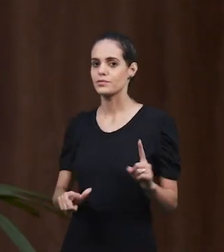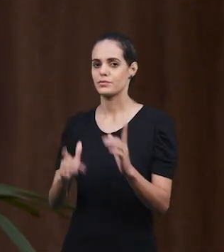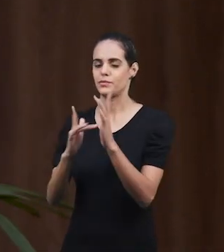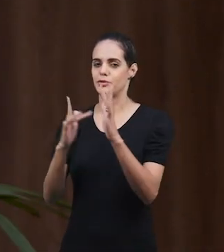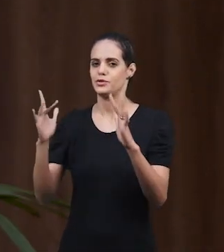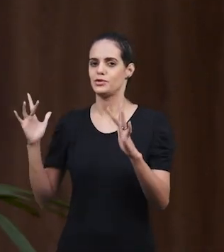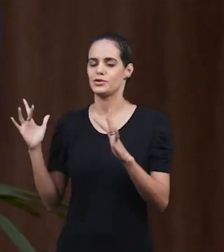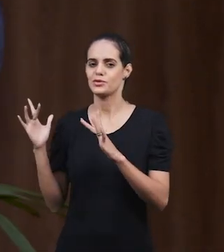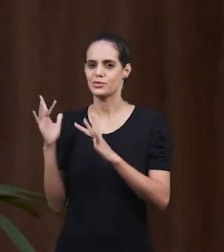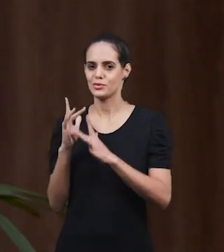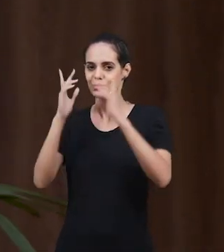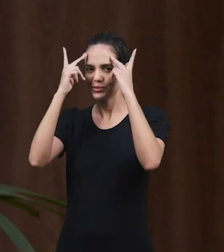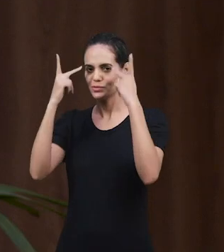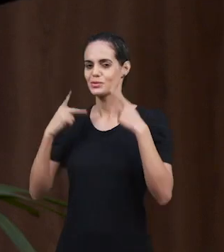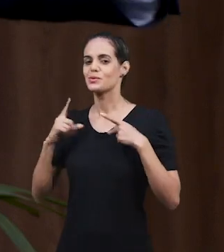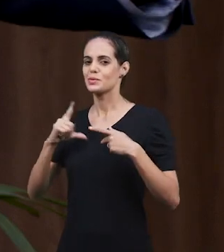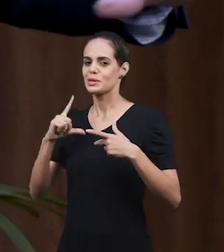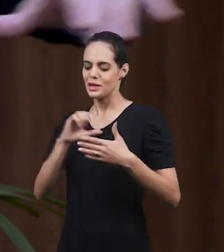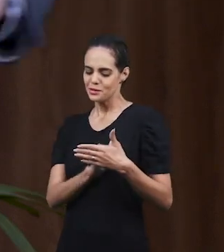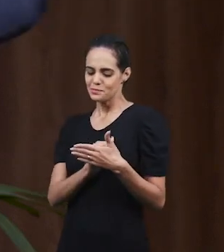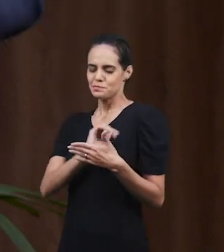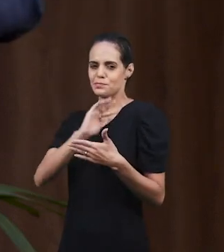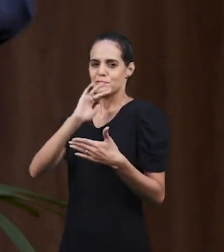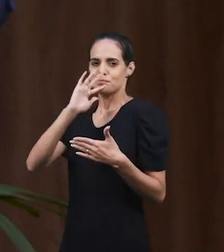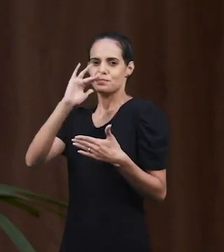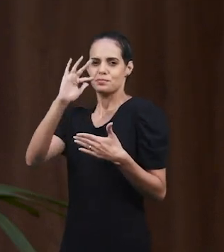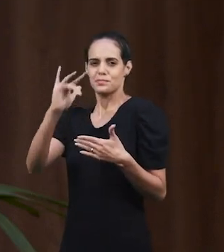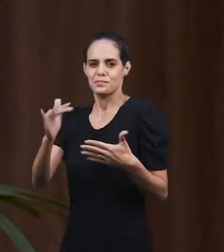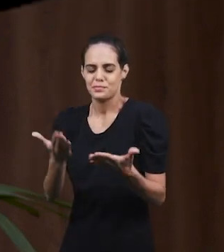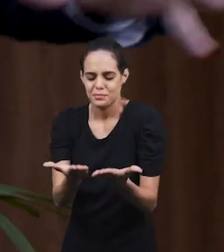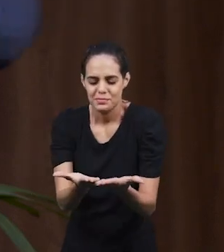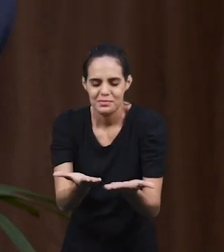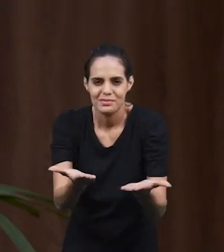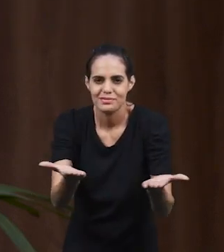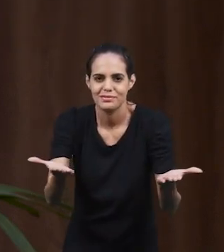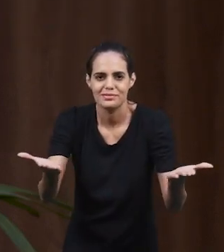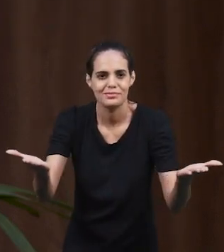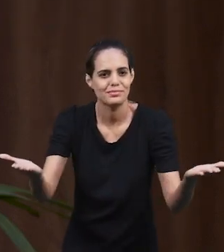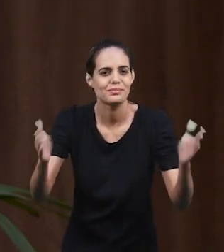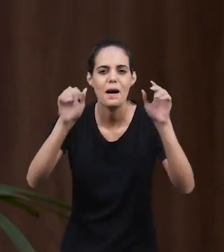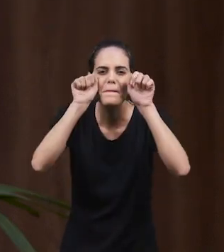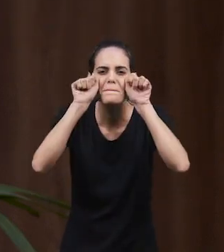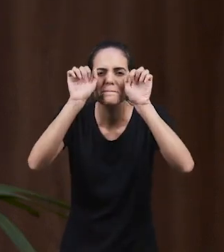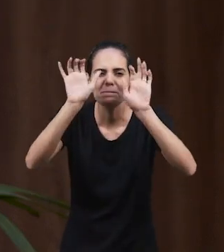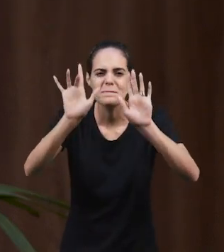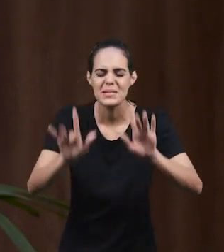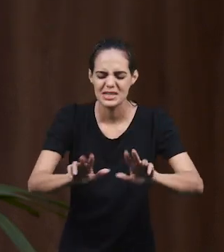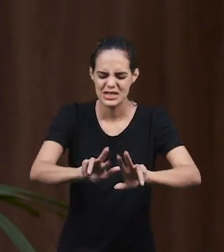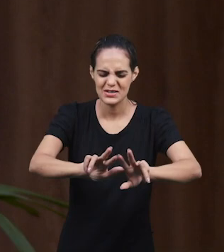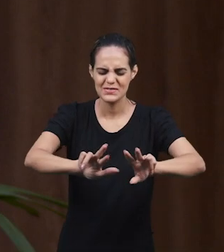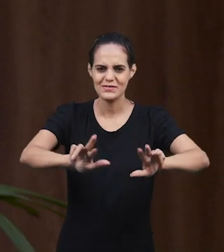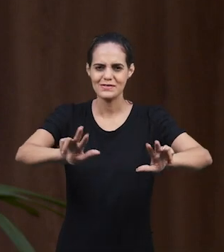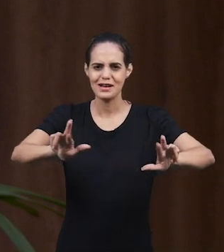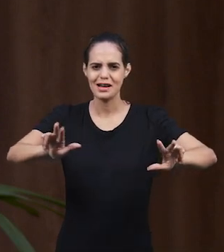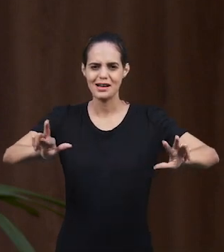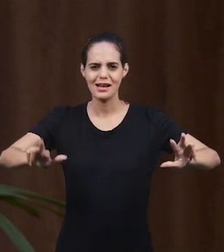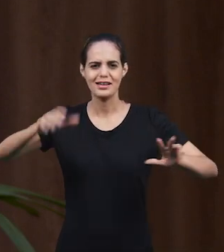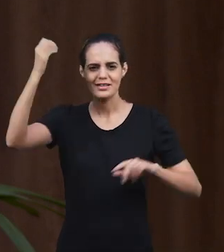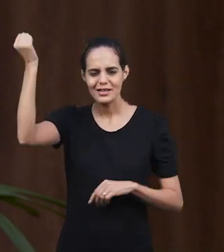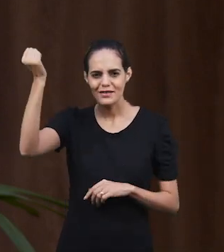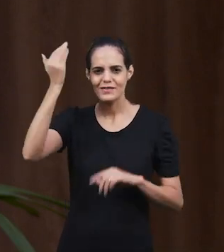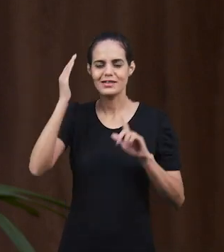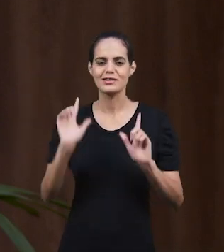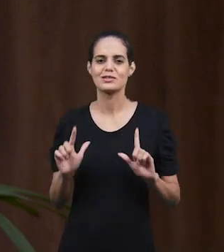aumônes spirituelles. Mais en Jésus, l'homme, il vit une abondance, c'est une table abondante